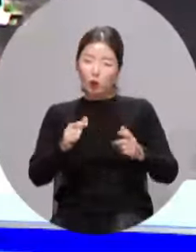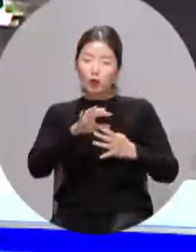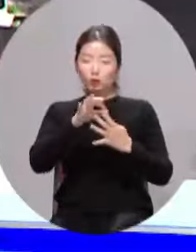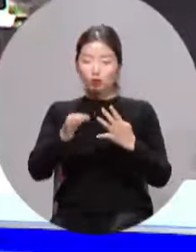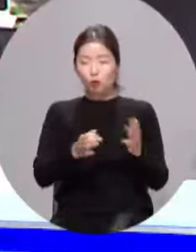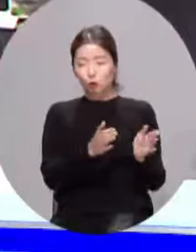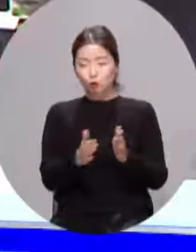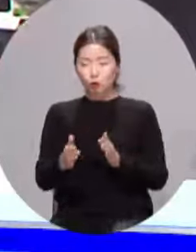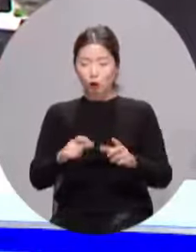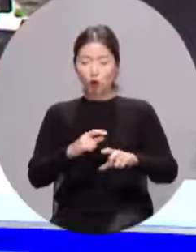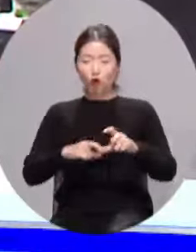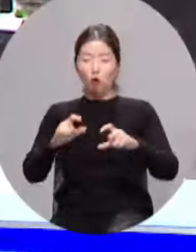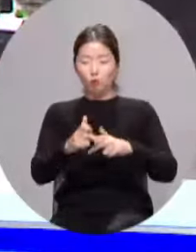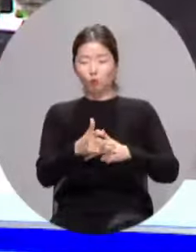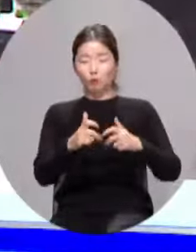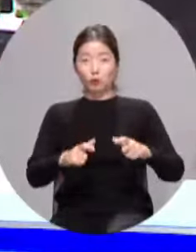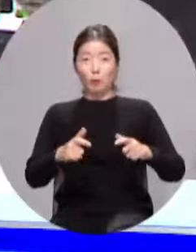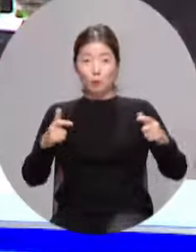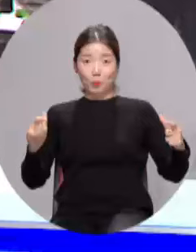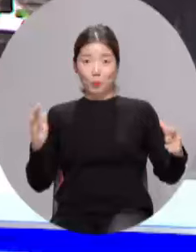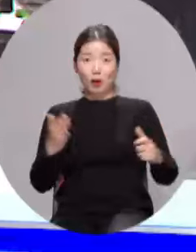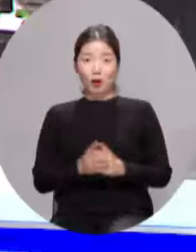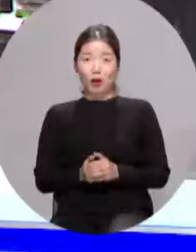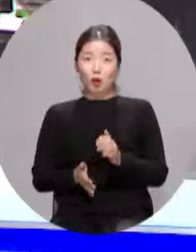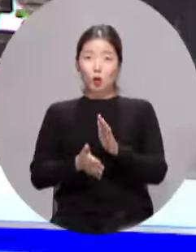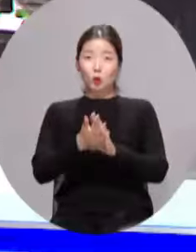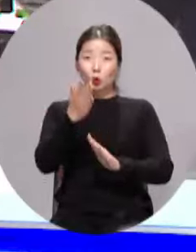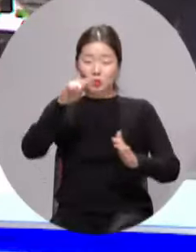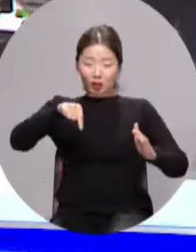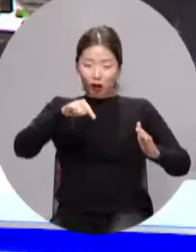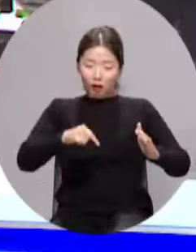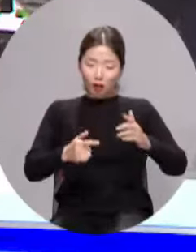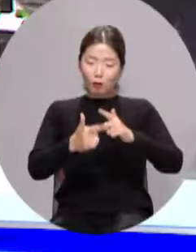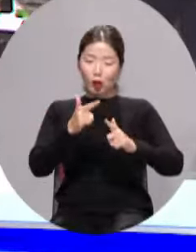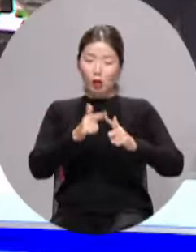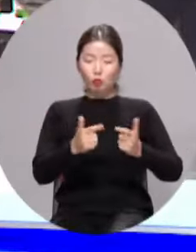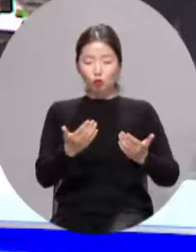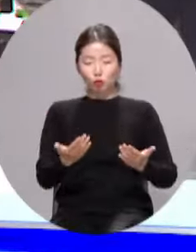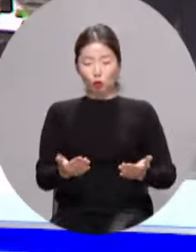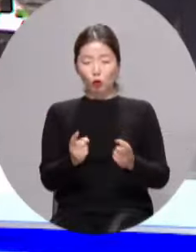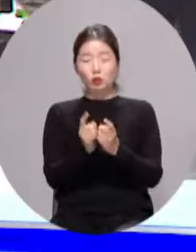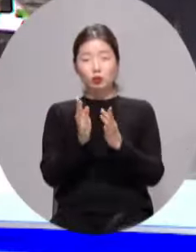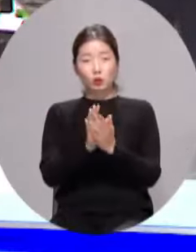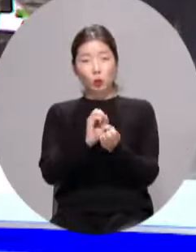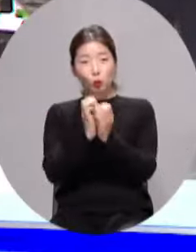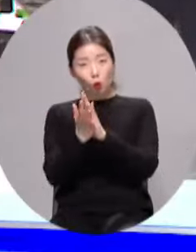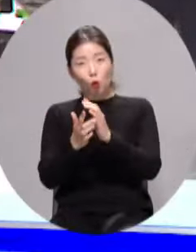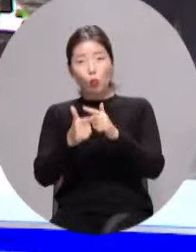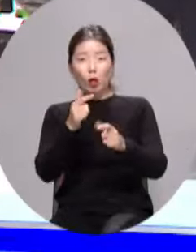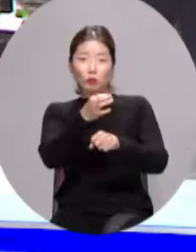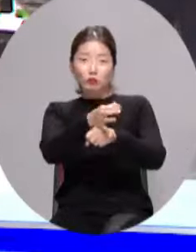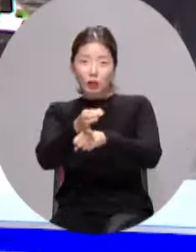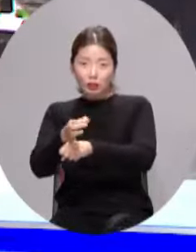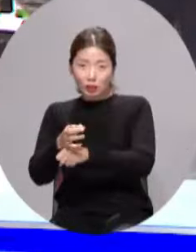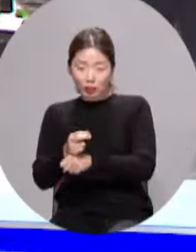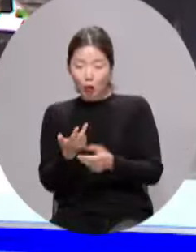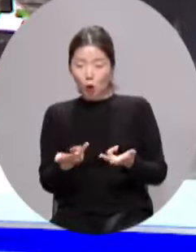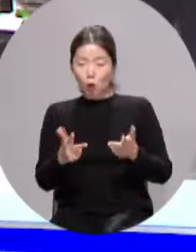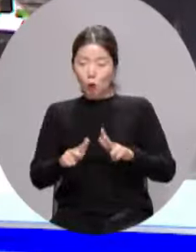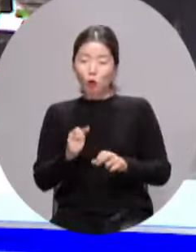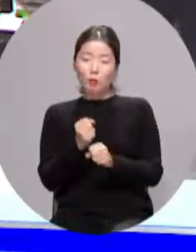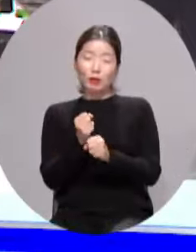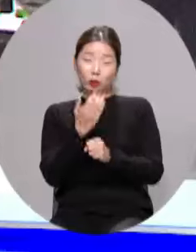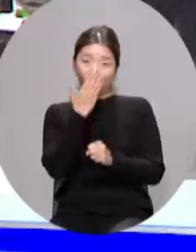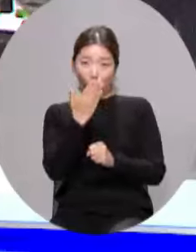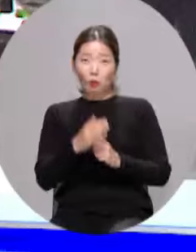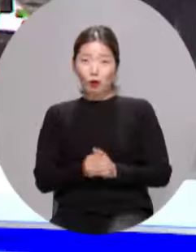프로그램으로 규모도 커졌는데요. 도심 속 나무 그늘을 즐길 수 있고 직접 꽃과 나무를 구입해 정원을 가꿔볼 수도